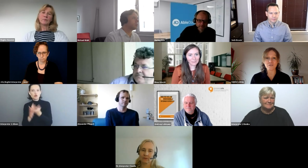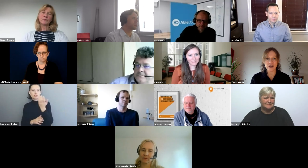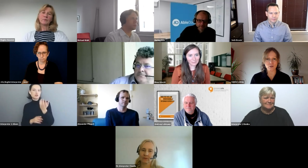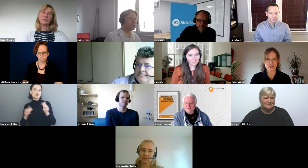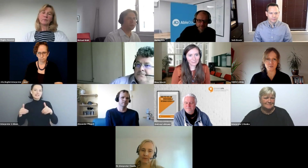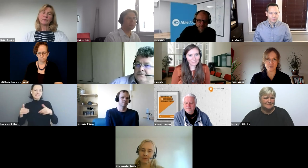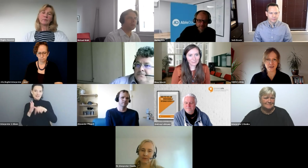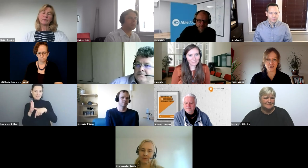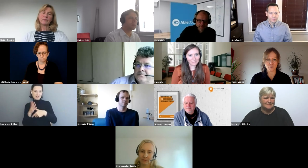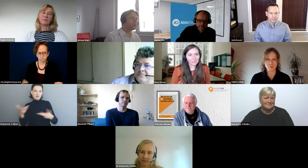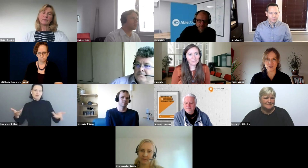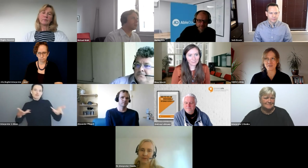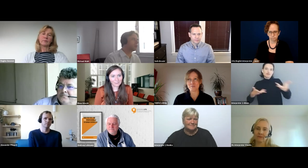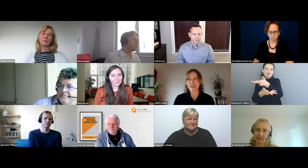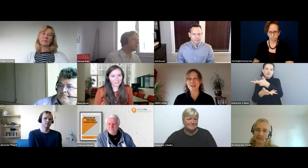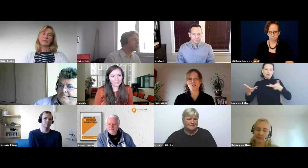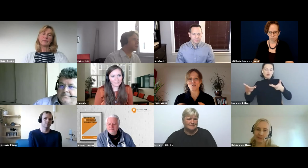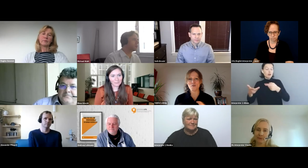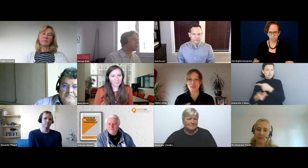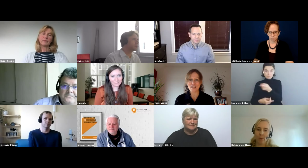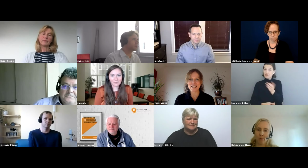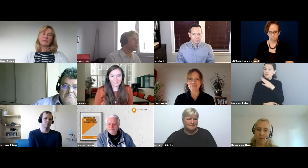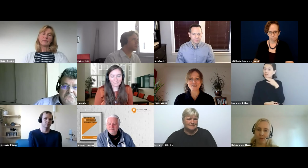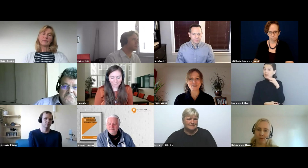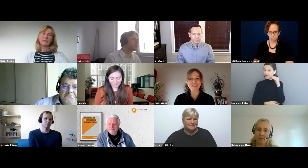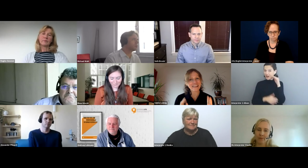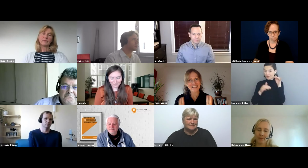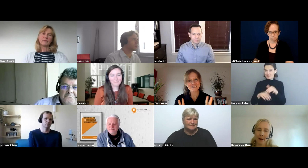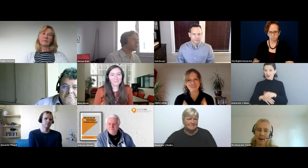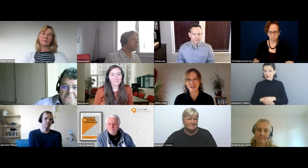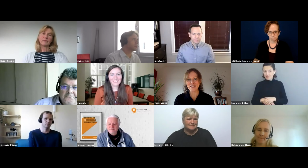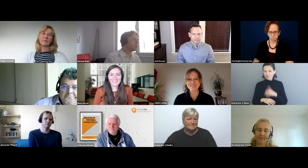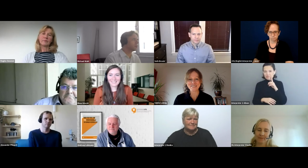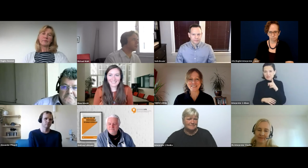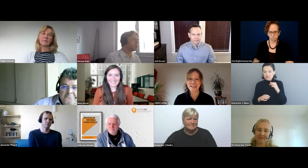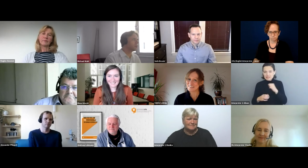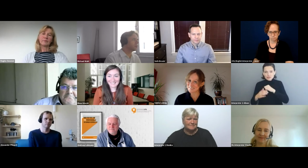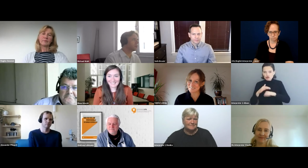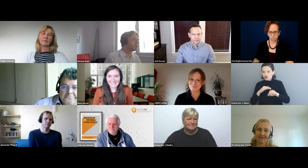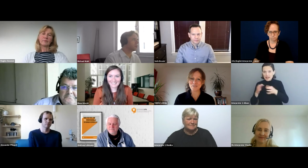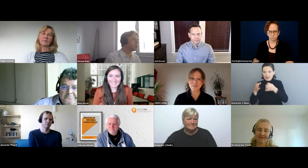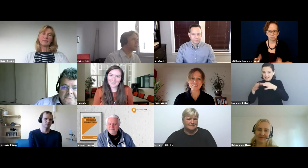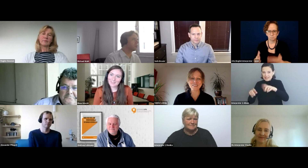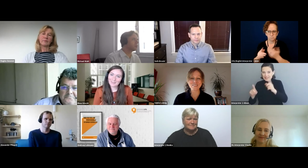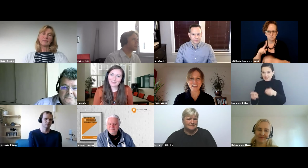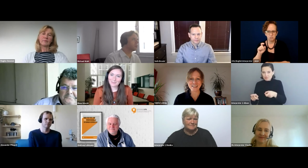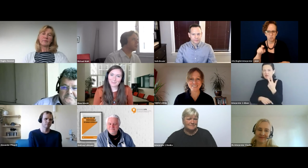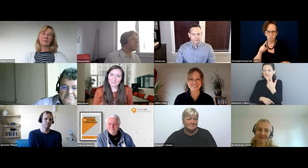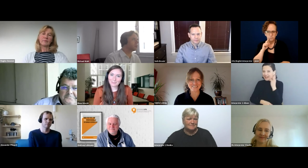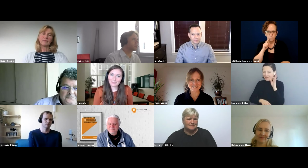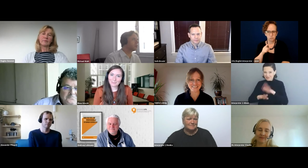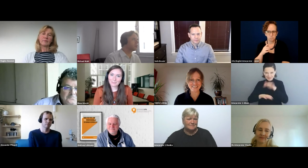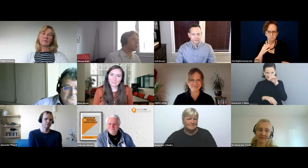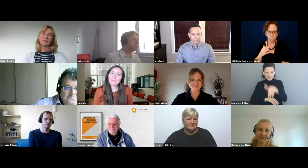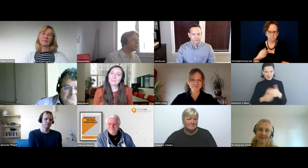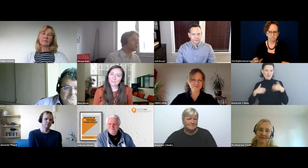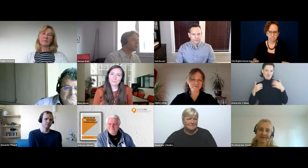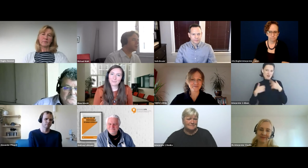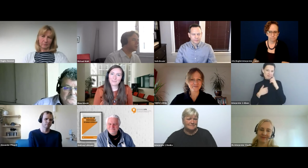viel Erfahrung in dem Bereich auch mitbringen. Also wer schnell was zu erledigen hat, wir haben 3 Minuten Zeit, und dann freue ich mich, wenn alle wieder zurück